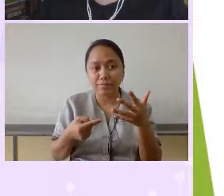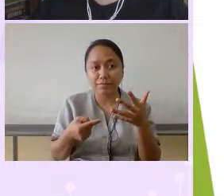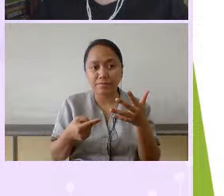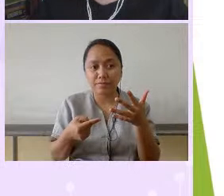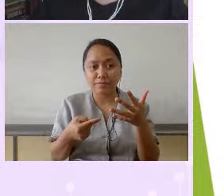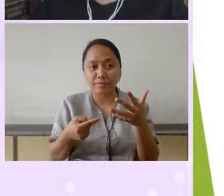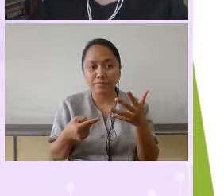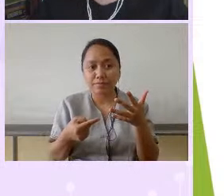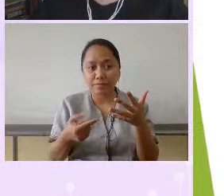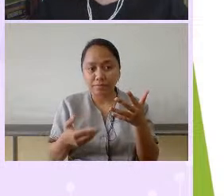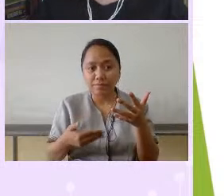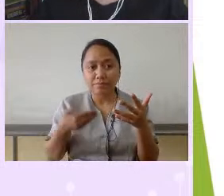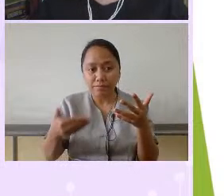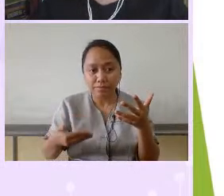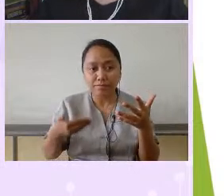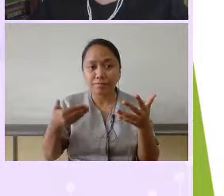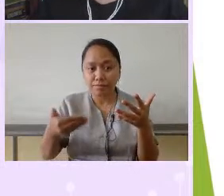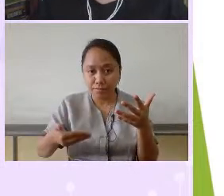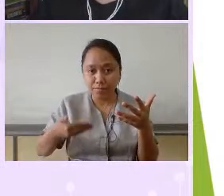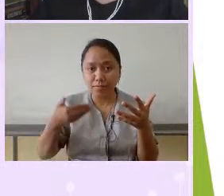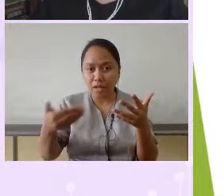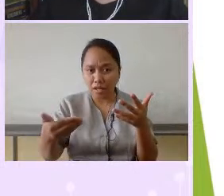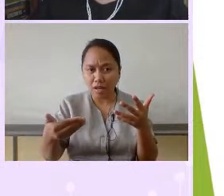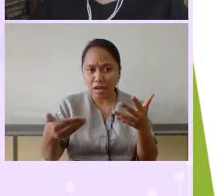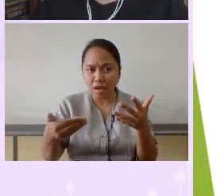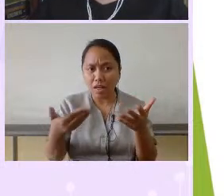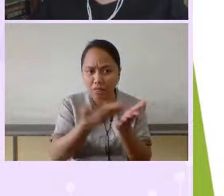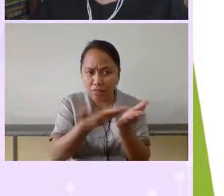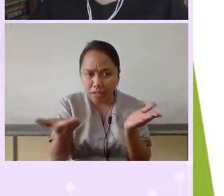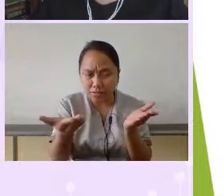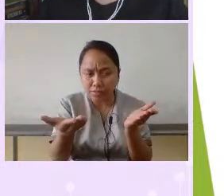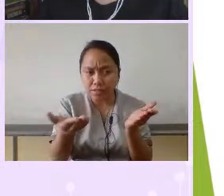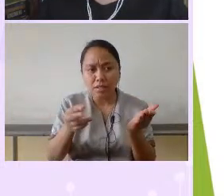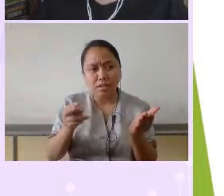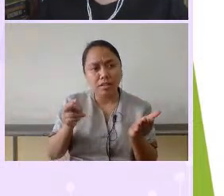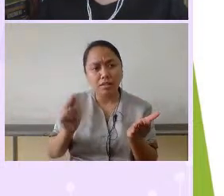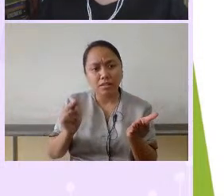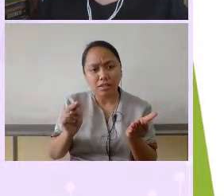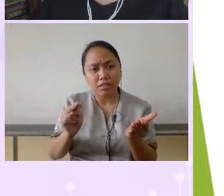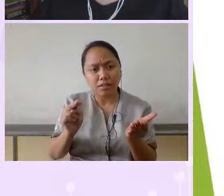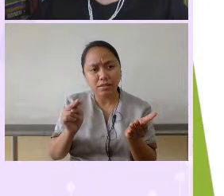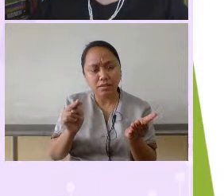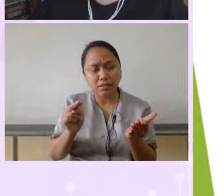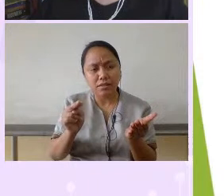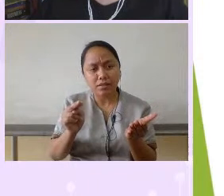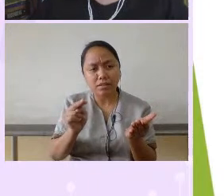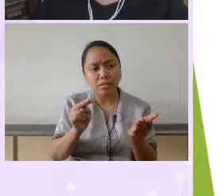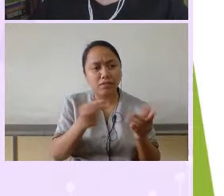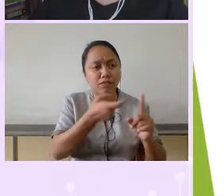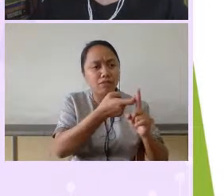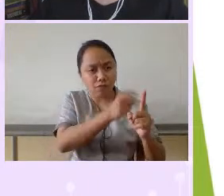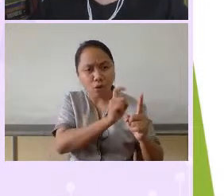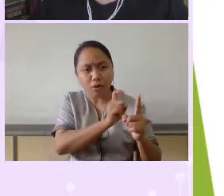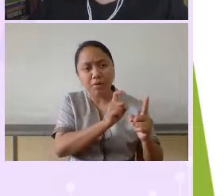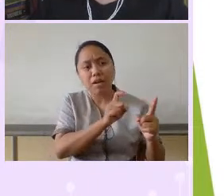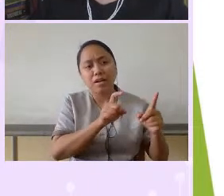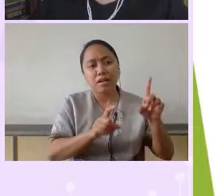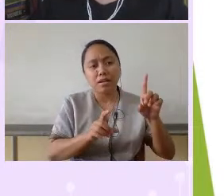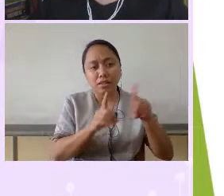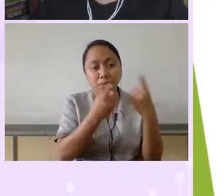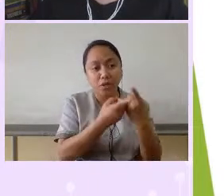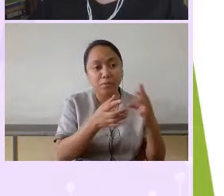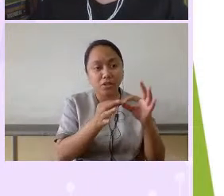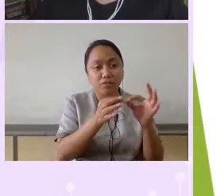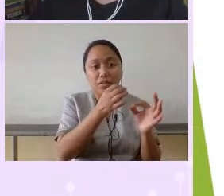mga provisions na particular sa DA, pero meron pa rin po tayong mga ginagawa